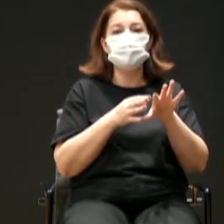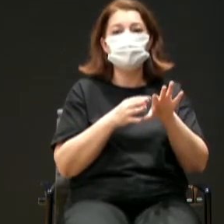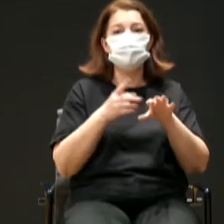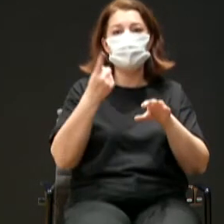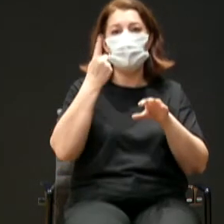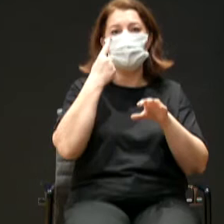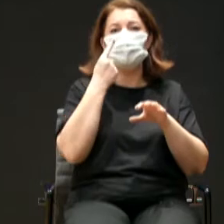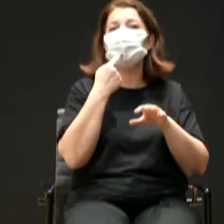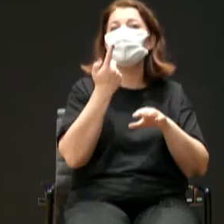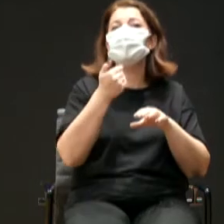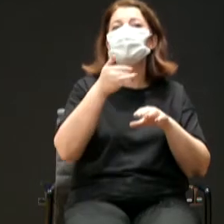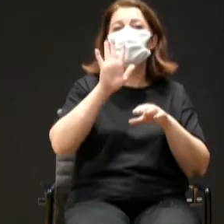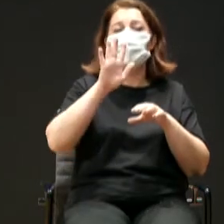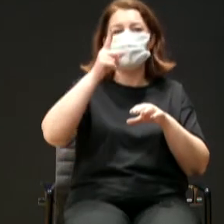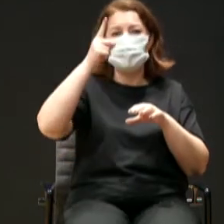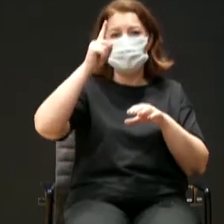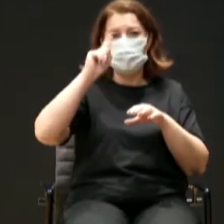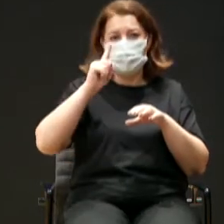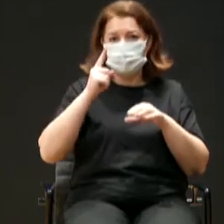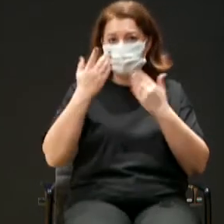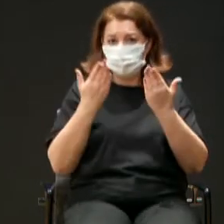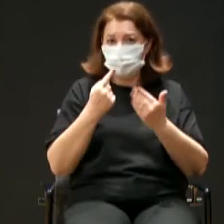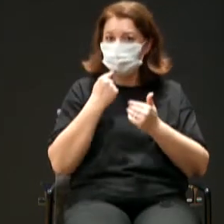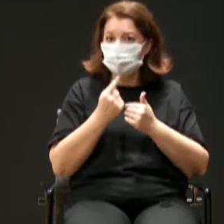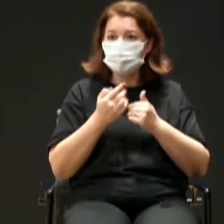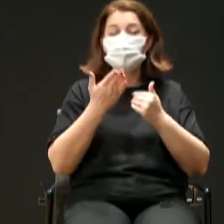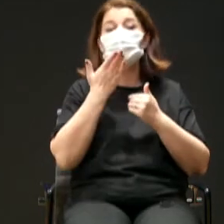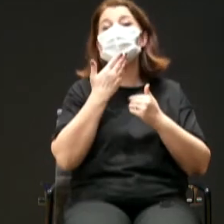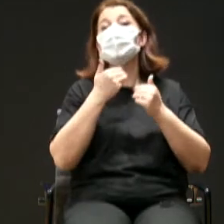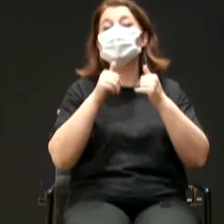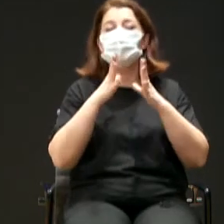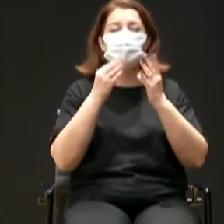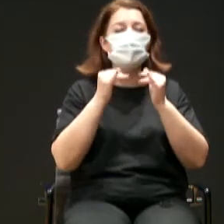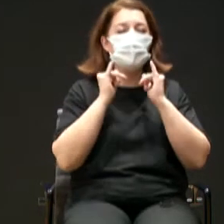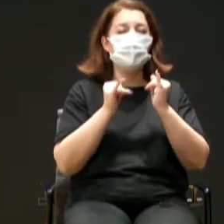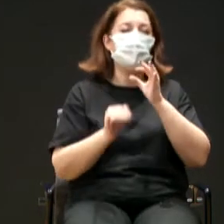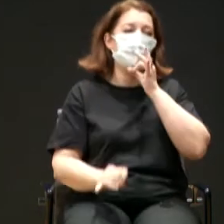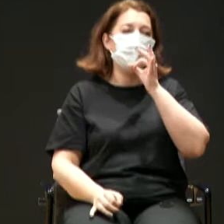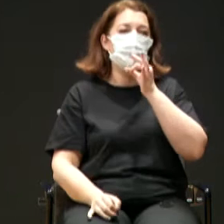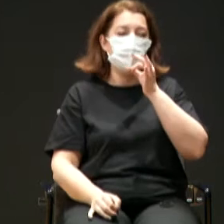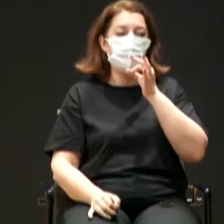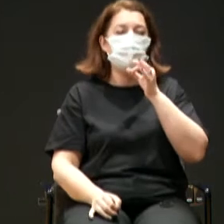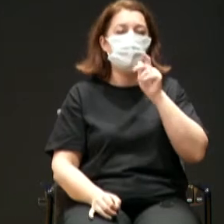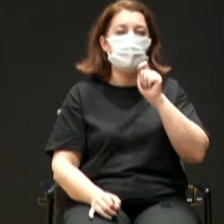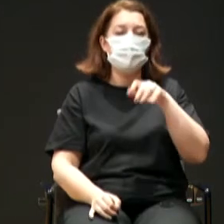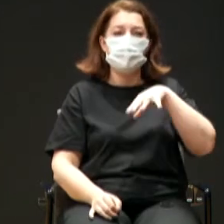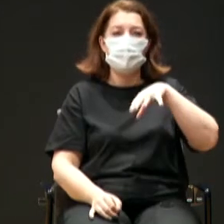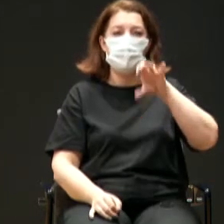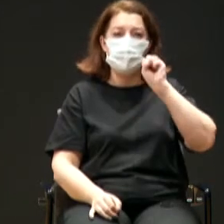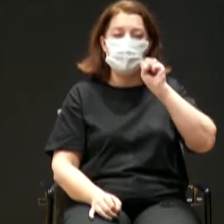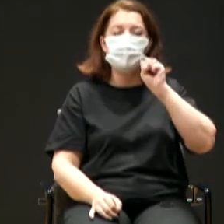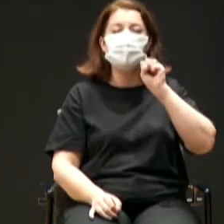Atatürk demeyen yöneticileriniz mi dersiniz? Yoksa çok kötü ifadelerde bulunan merkez